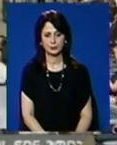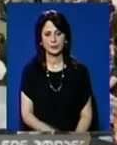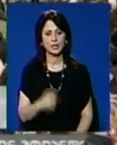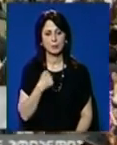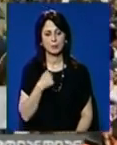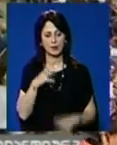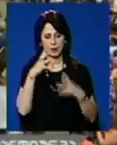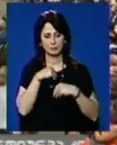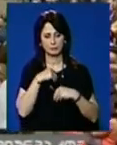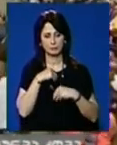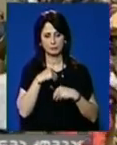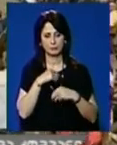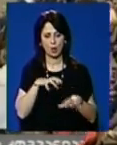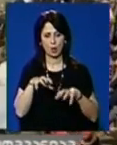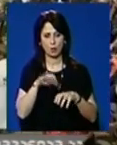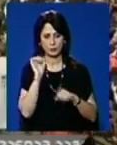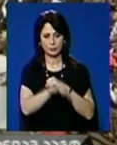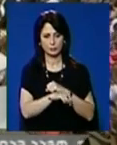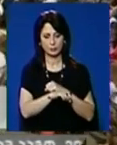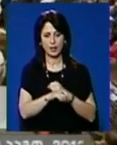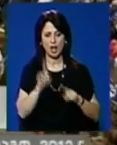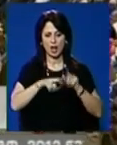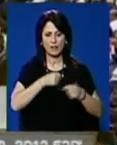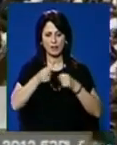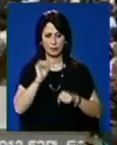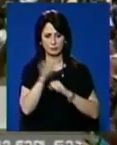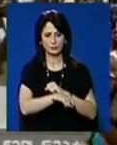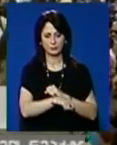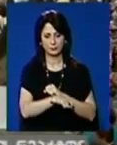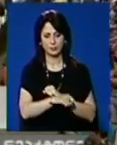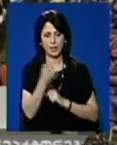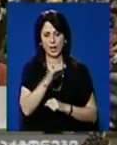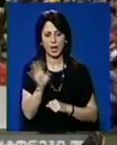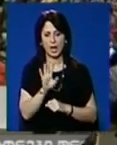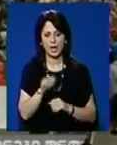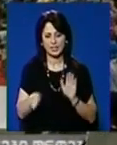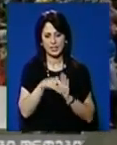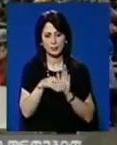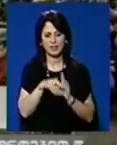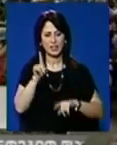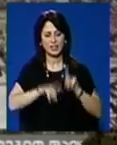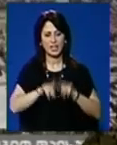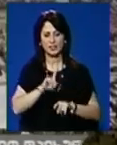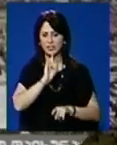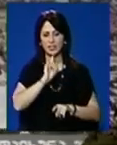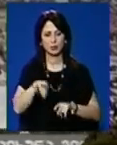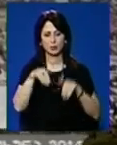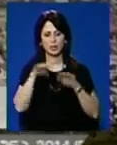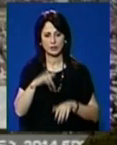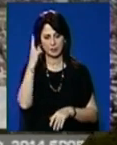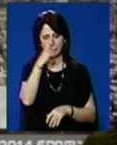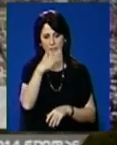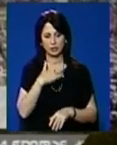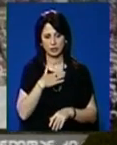მე შევძლებ დავამარცხო კორუფცია და ნეპოტიზმი ქალაქის მართველობაში. არც ერთი მექთამე და ნათესავი აღარ გადაწყვეტს ჩვენს